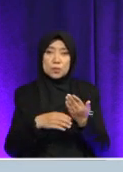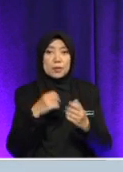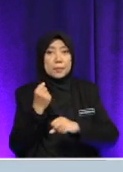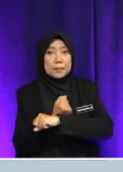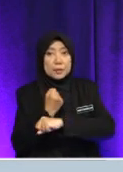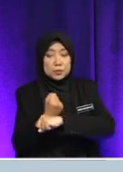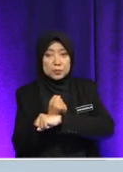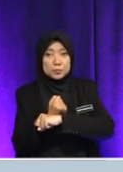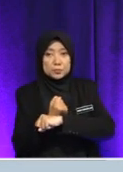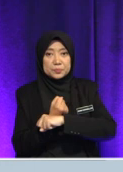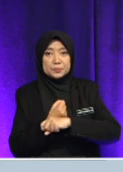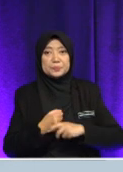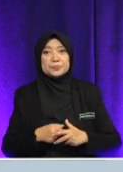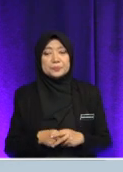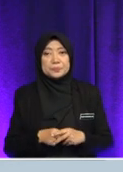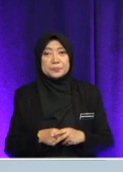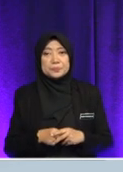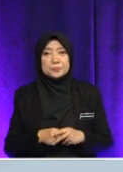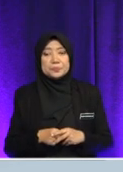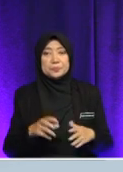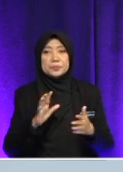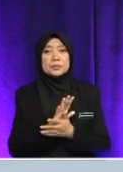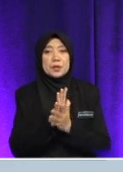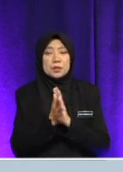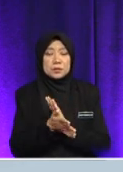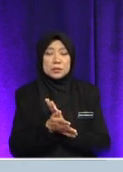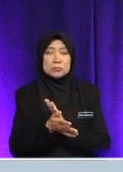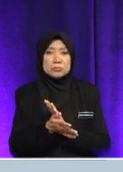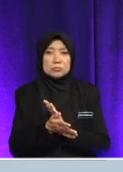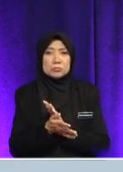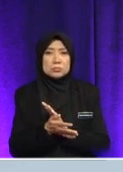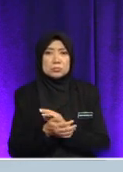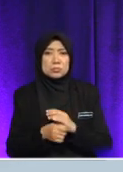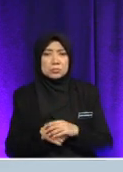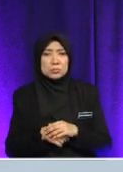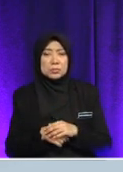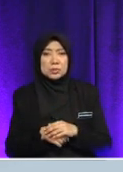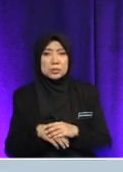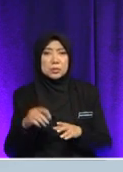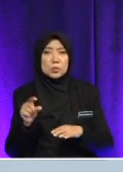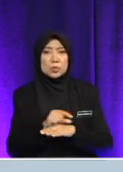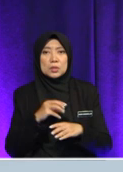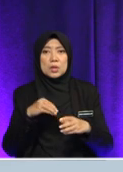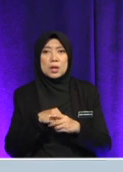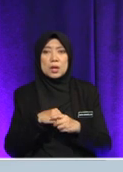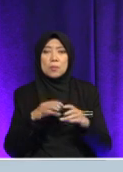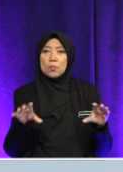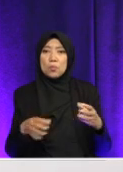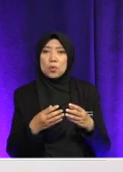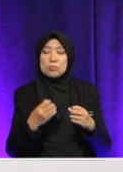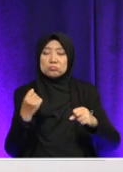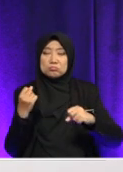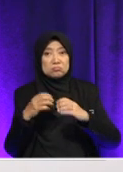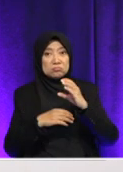Betul tidak Oke jadi Oke wajar tak konkrik yang dipukul kan ini kita guna dalam pembuatan bangunan